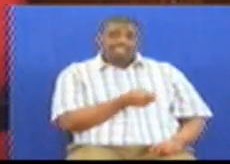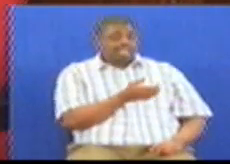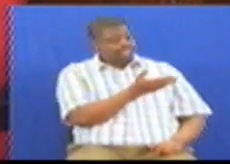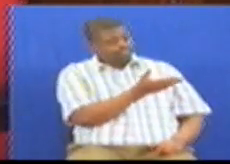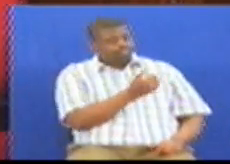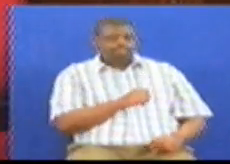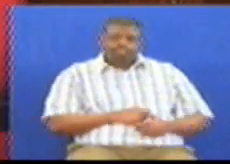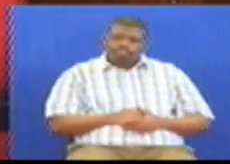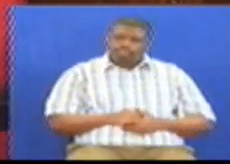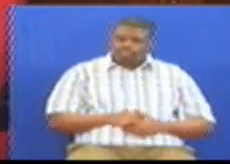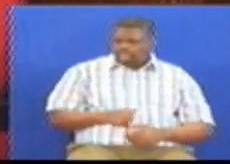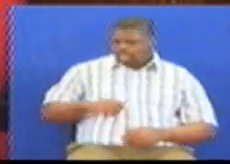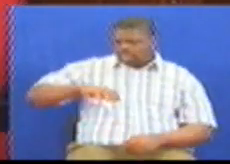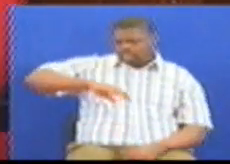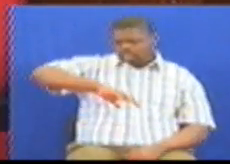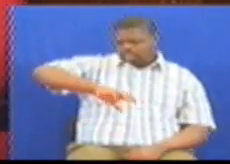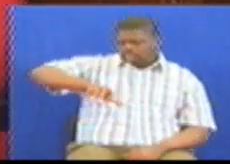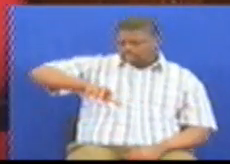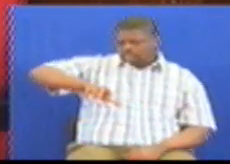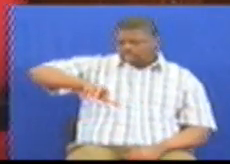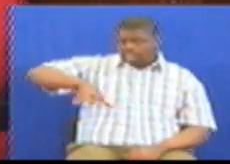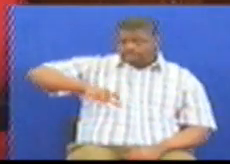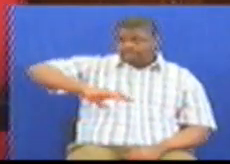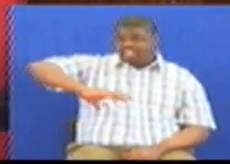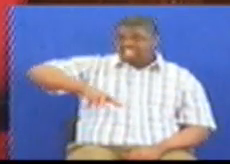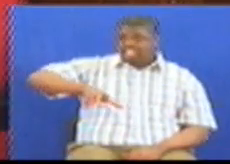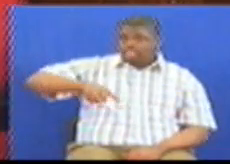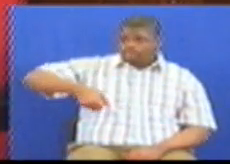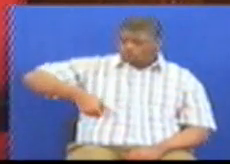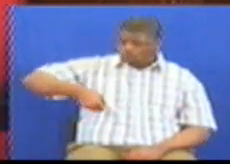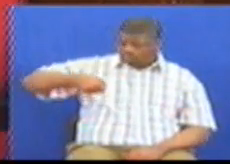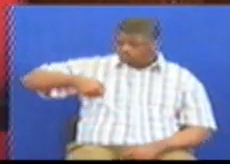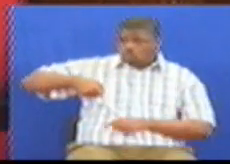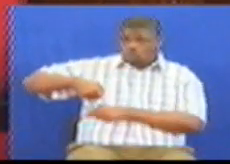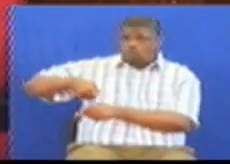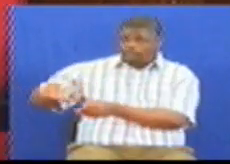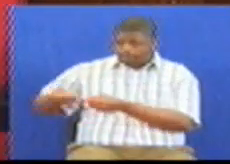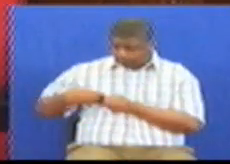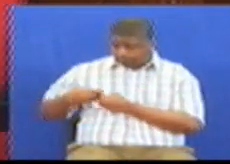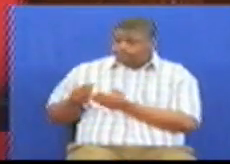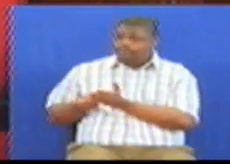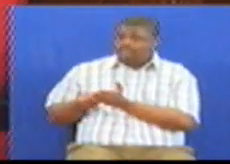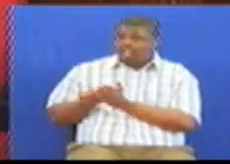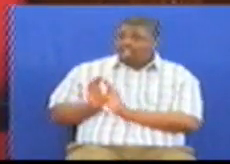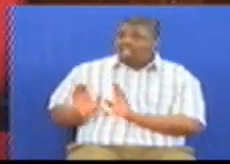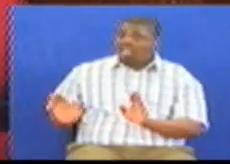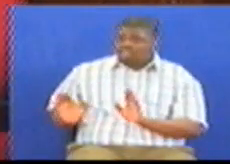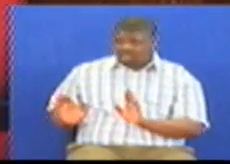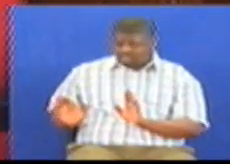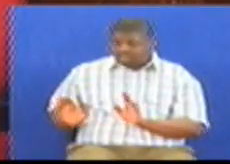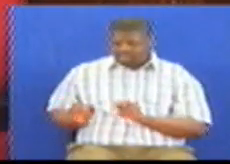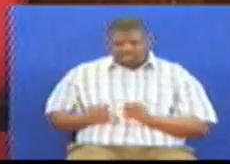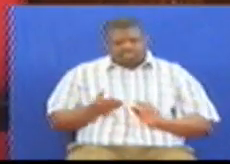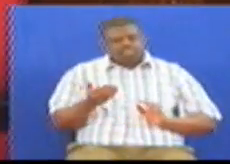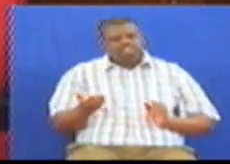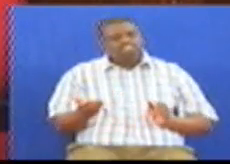mfuko wa jimbo tumeletewa pia zaidi ya shilingi milioni 230, zimeweka chachu kwenye maendeleo kwenye